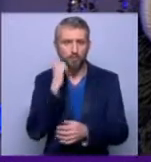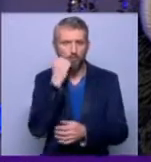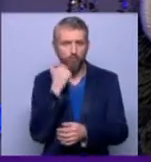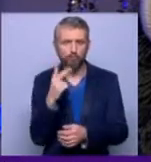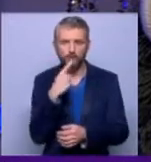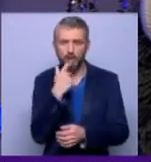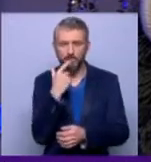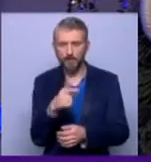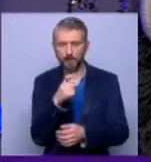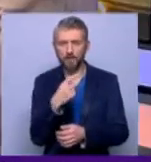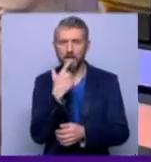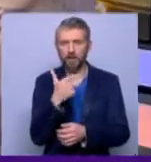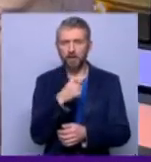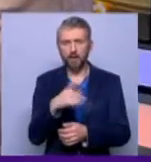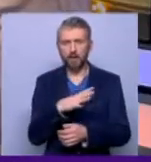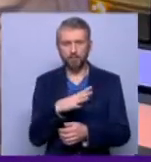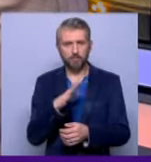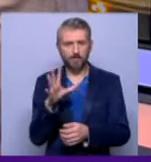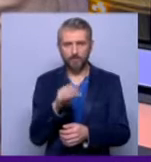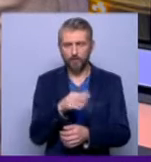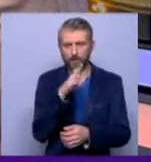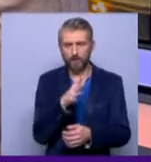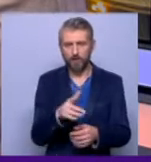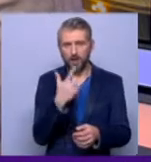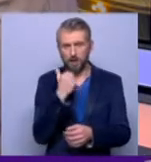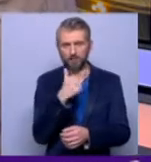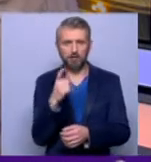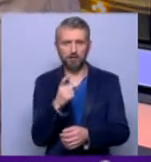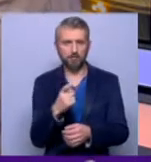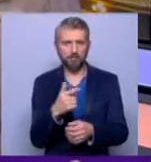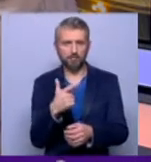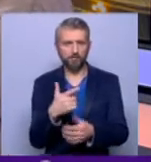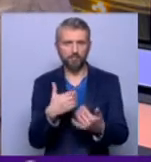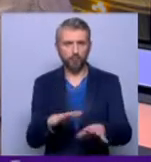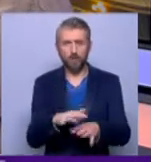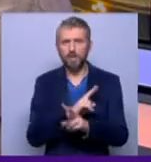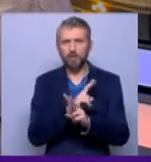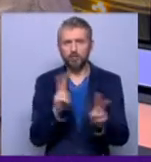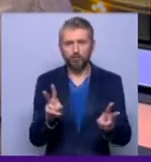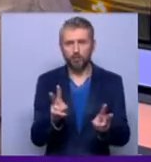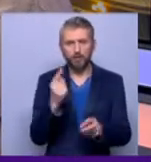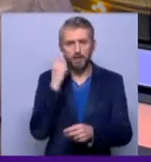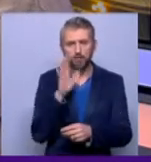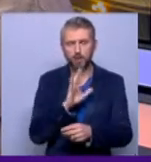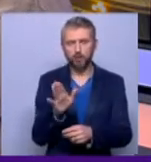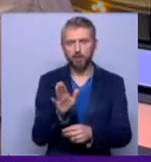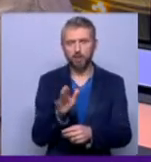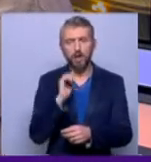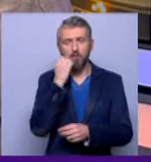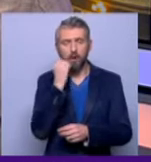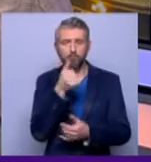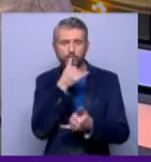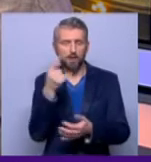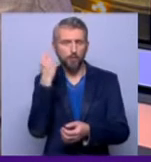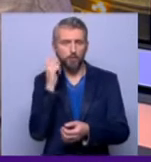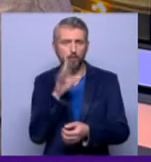газом, у которой красный газ был вот он все время, как бы, вот красный газ и все, и никто как бы даже не подумал, ну, вернее, бабушка не могла